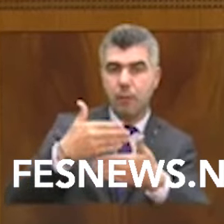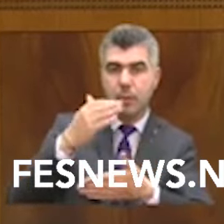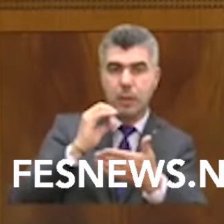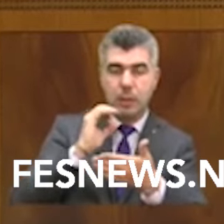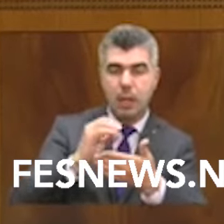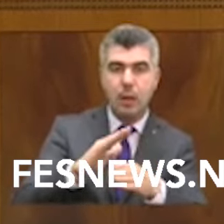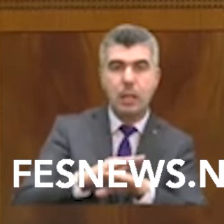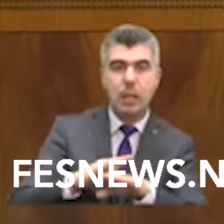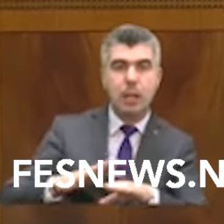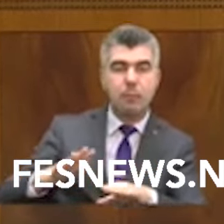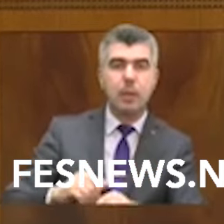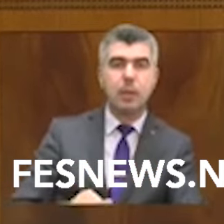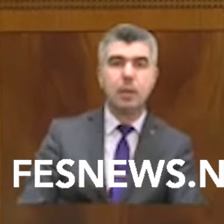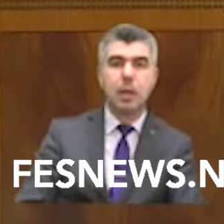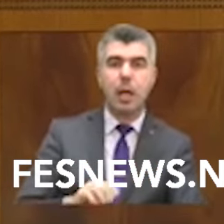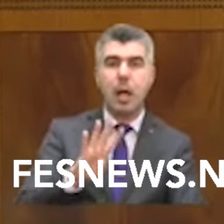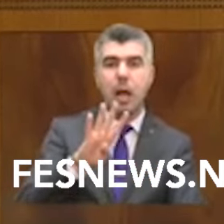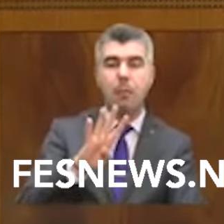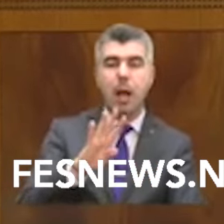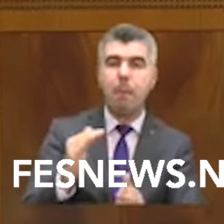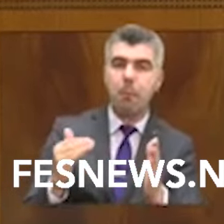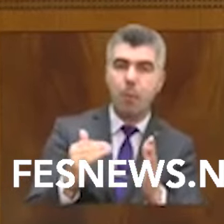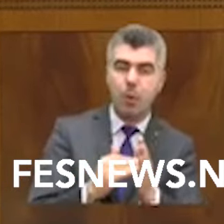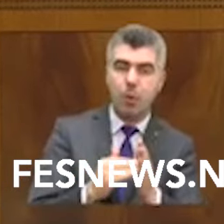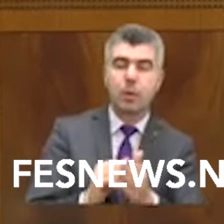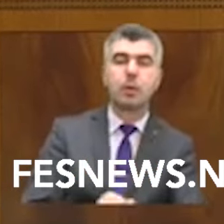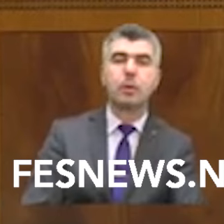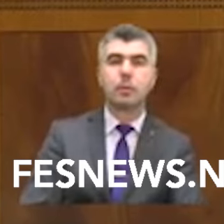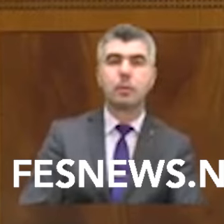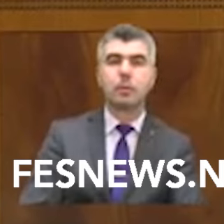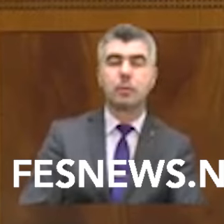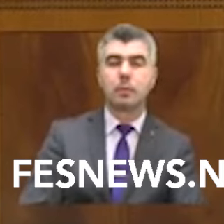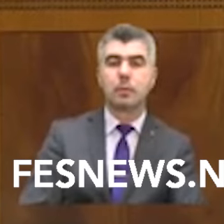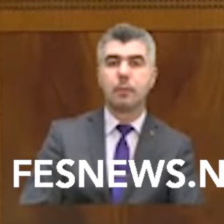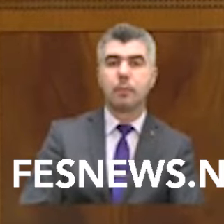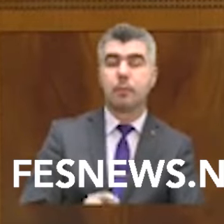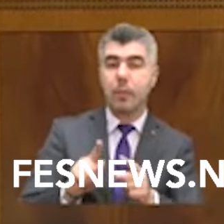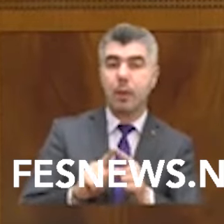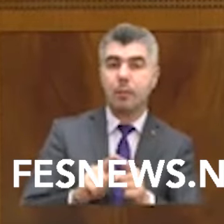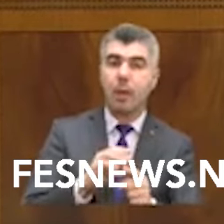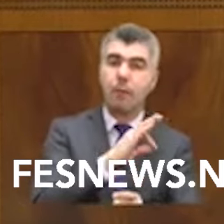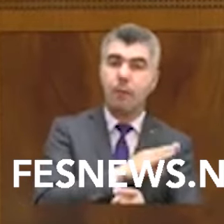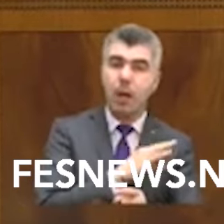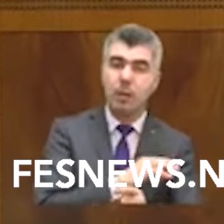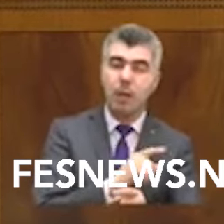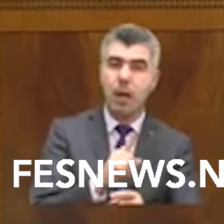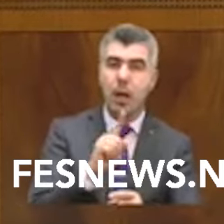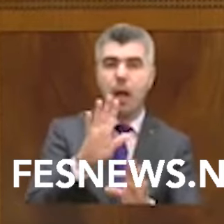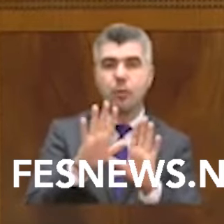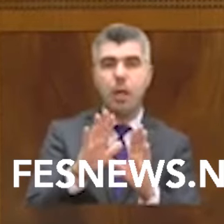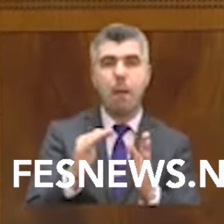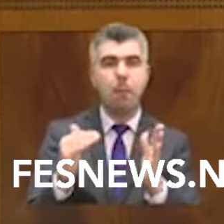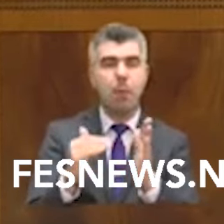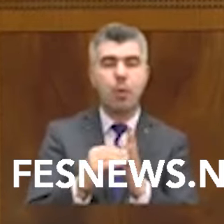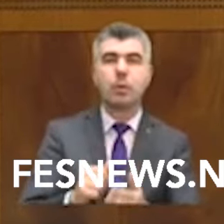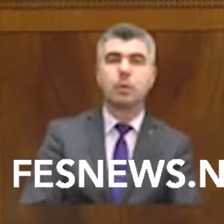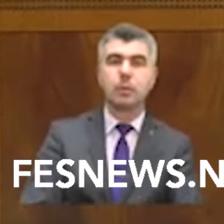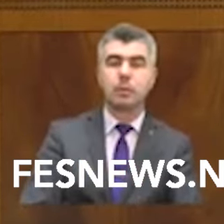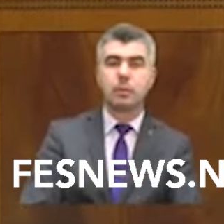وسياسة المدينة ب 40 ألف درهم والمساهمة ديال المستفيد 100 ألف درهم. ثانيا